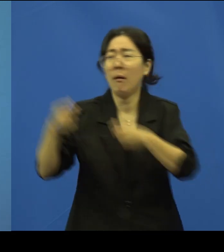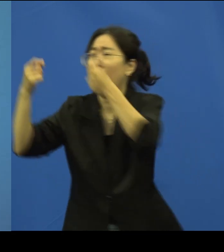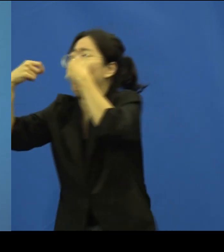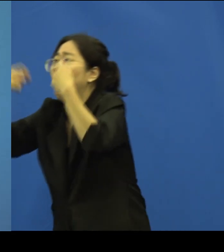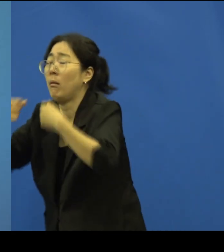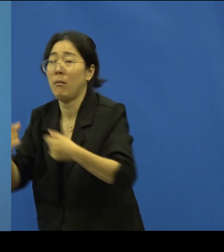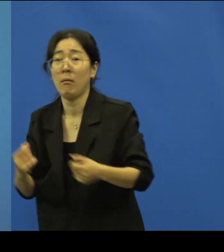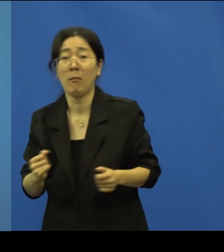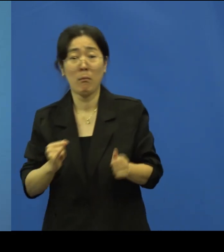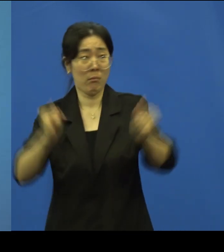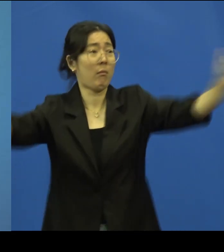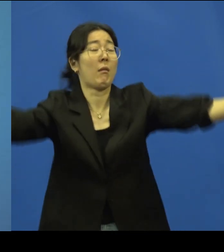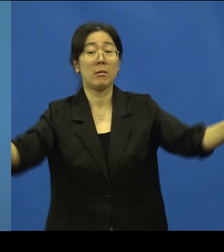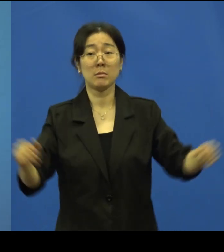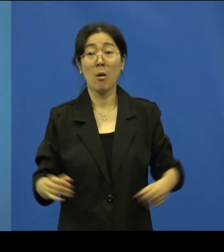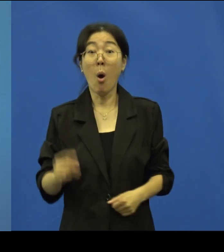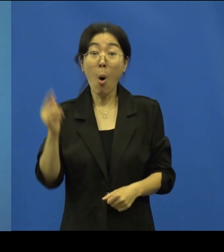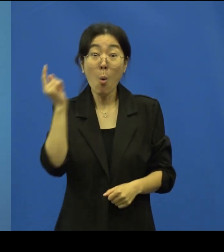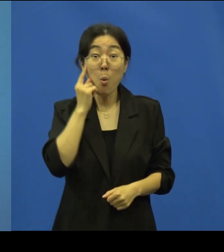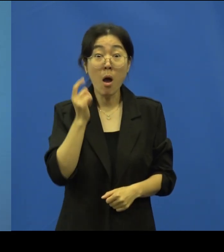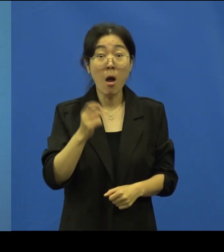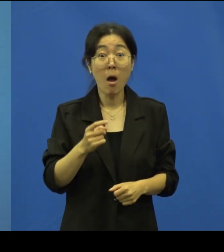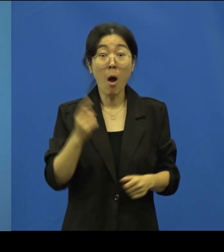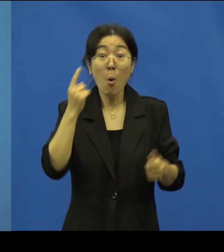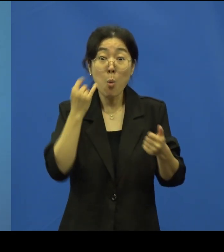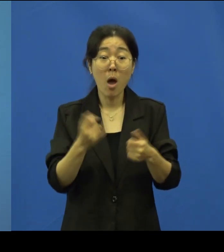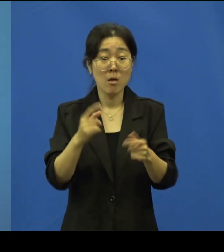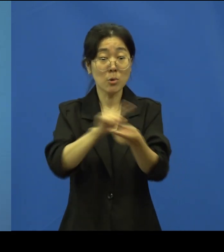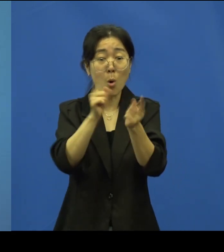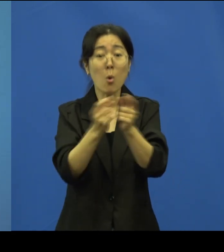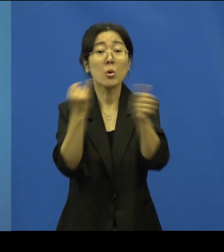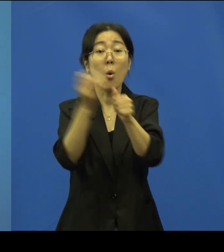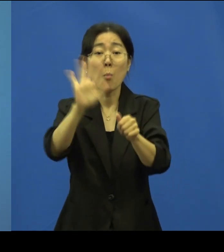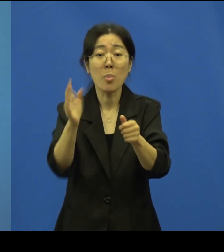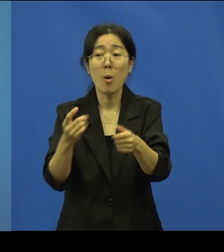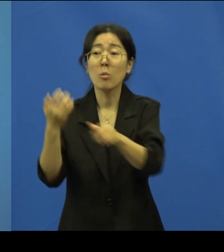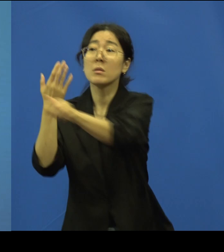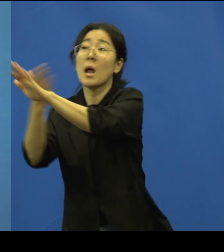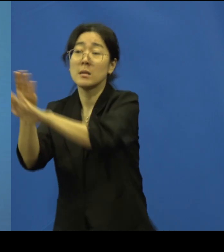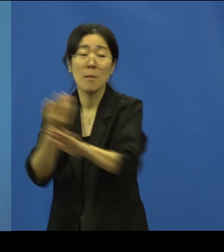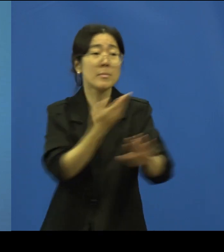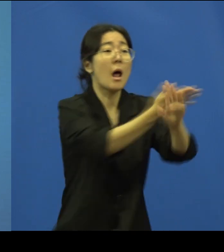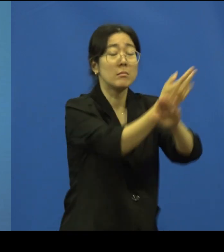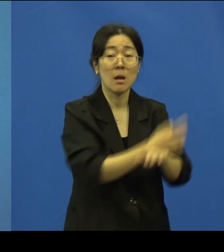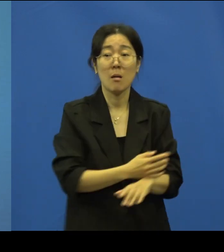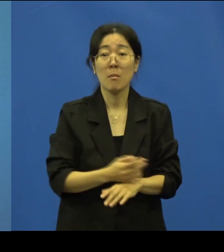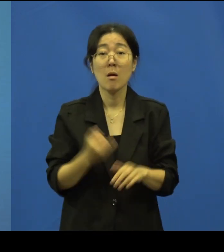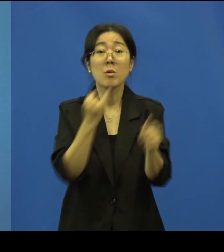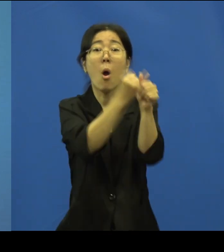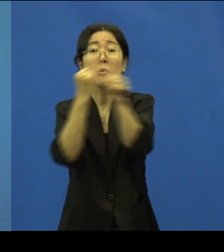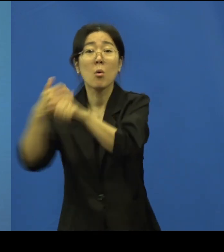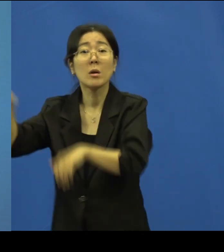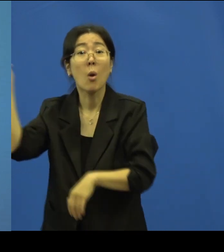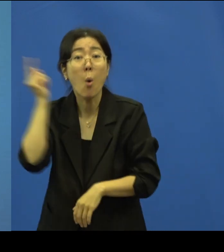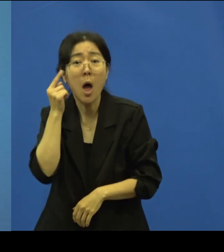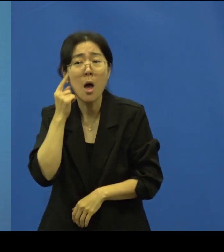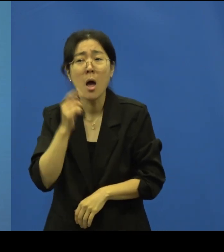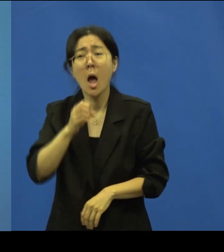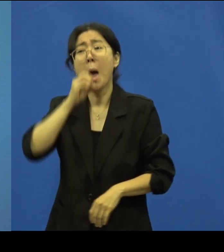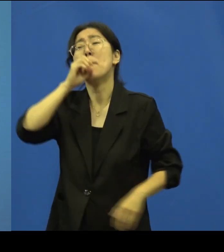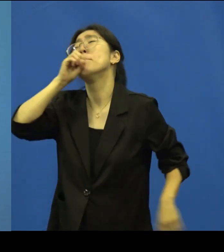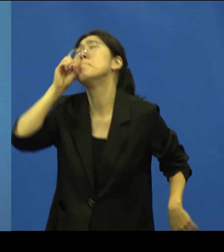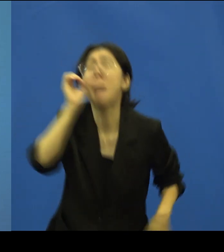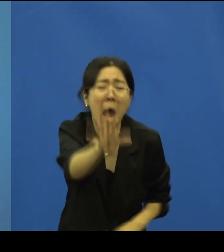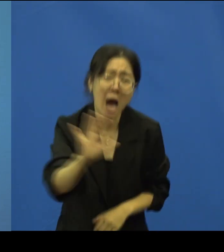마음에는 서로뿐이었어요. 그런데 왜 이런 비극이 생겼습니까? 말을 안 해서. 바로